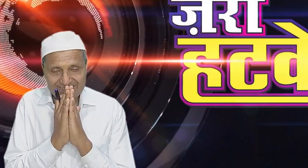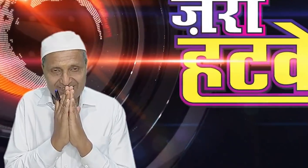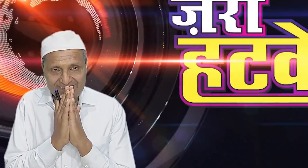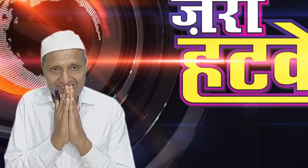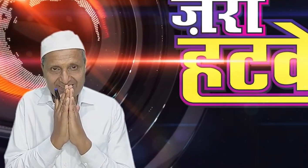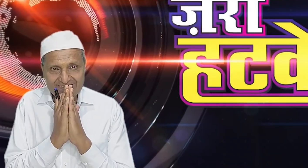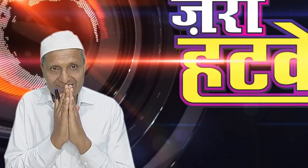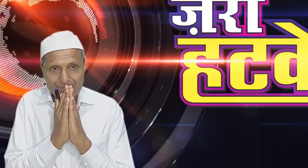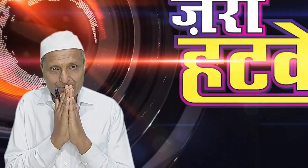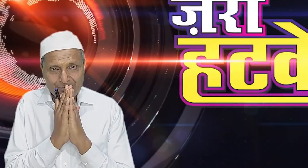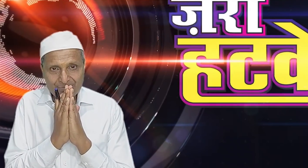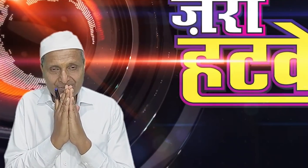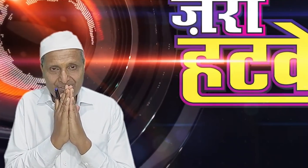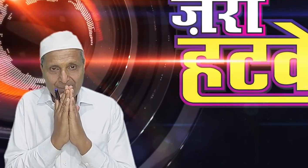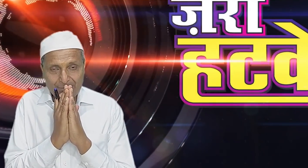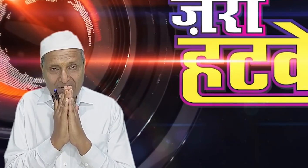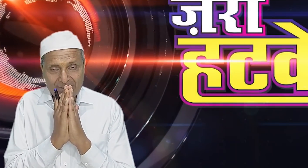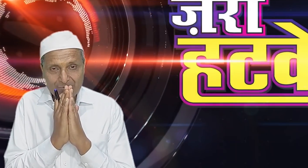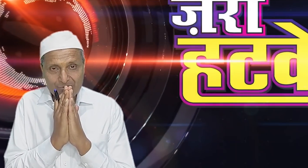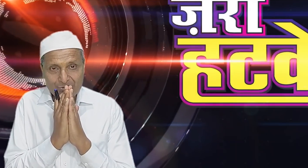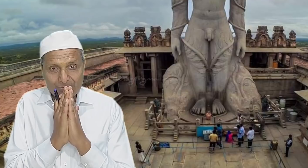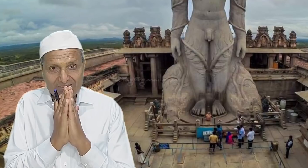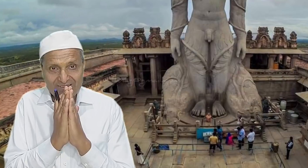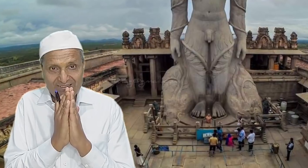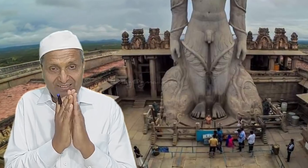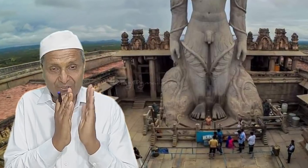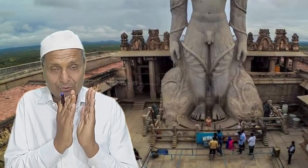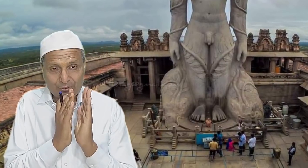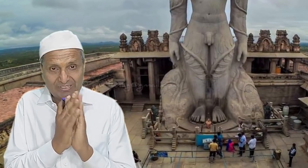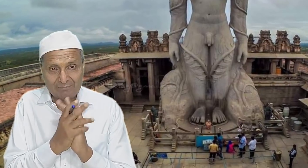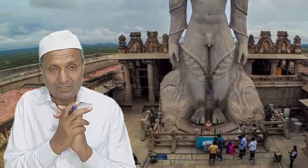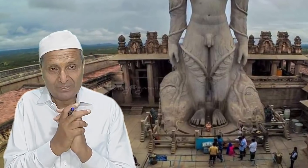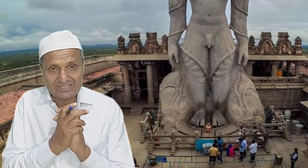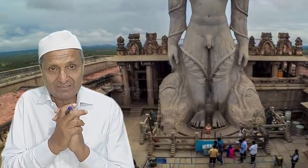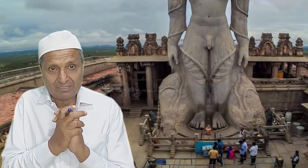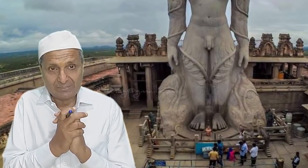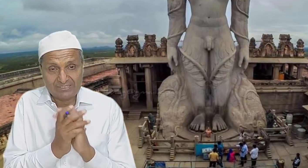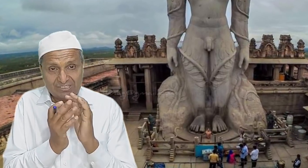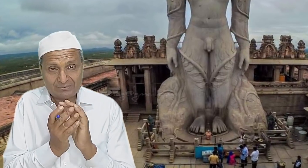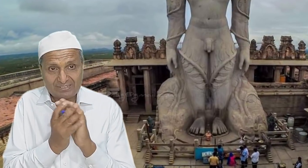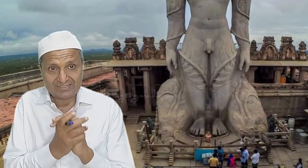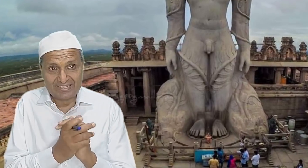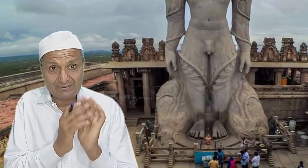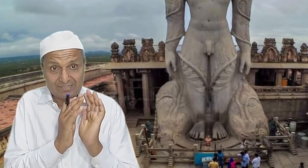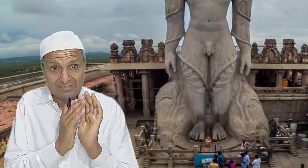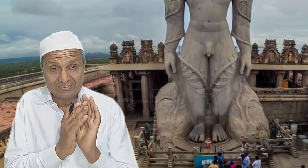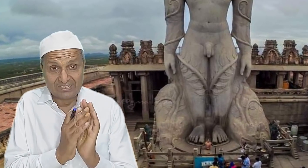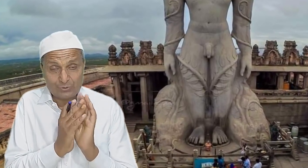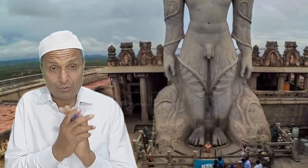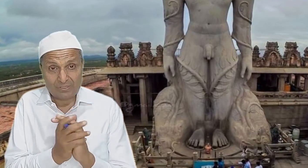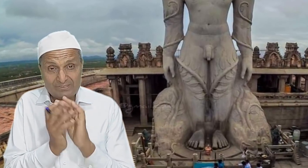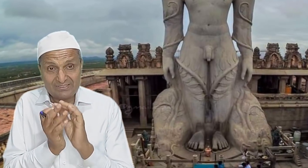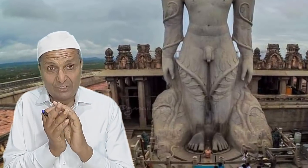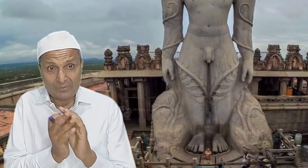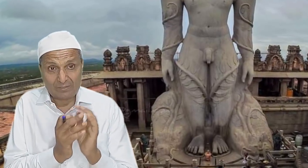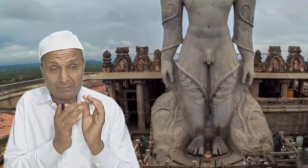सादर जय जिनेंद्र के साथ। बार बार आपको हम चोट बताते हैं क्यों हो रही है हमारे ऊपर जैन समाज पर, कहीं शर्मसार करते हैं, कहीं साधु